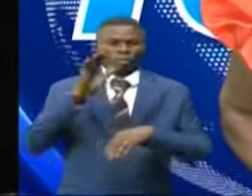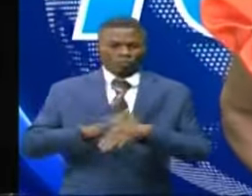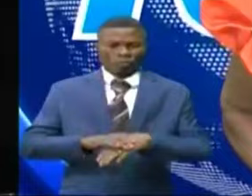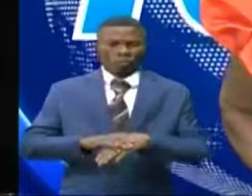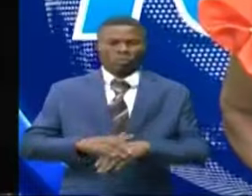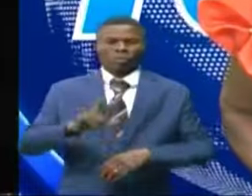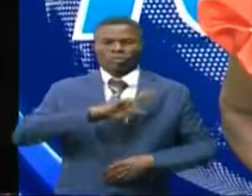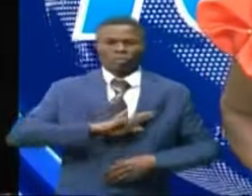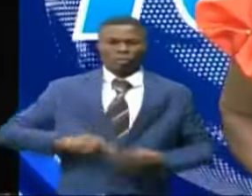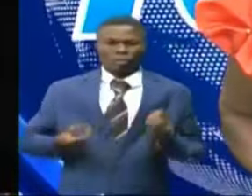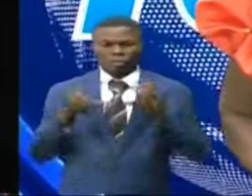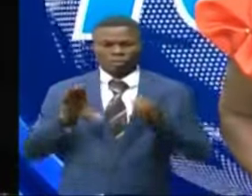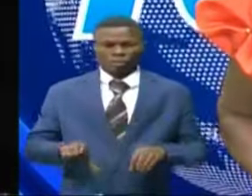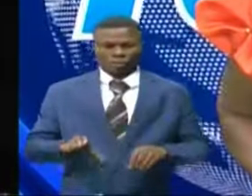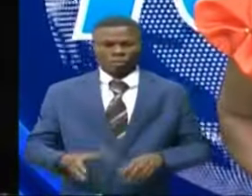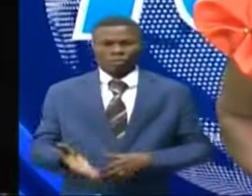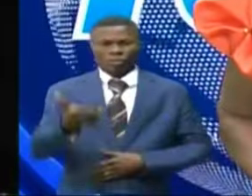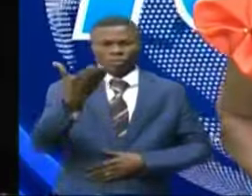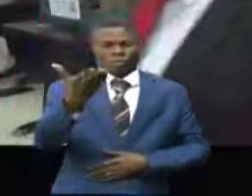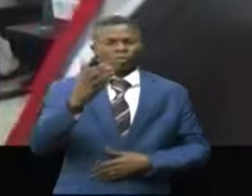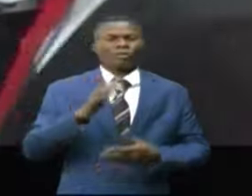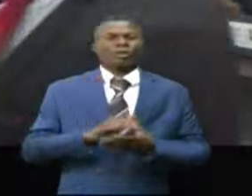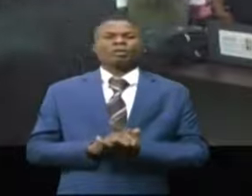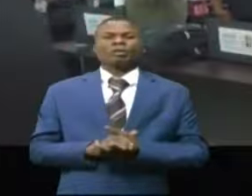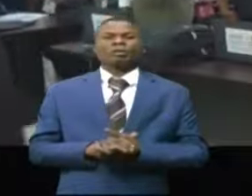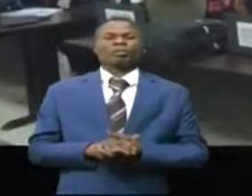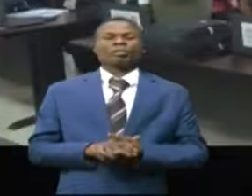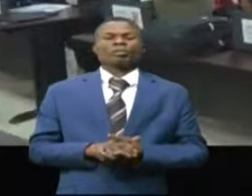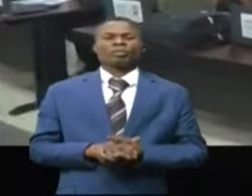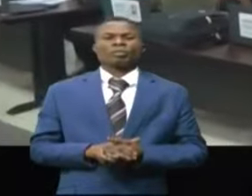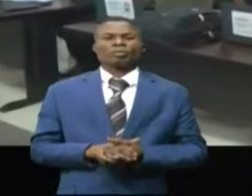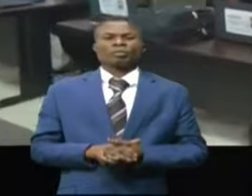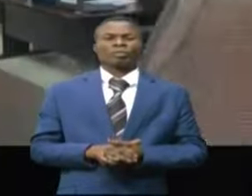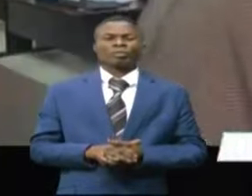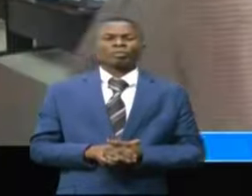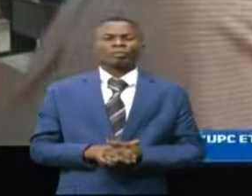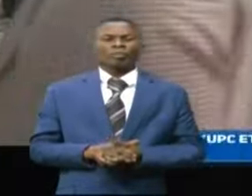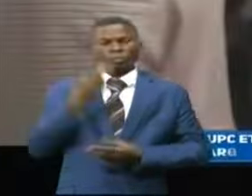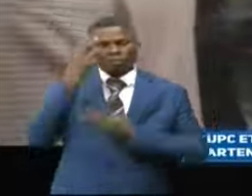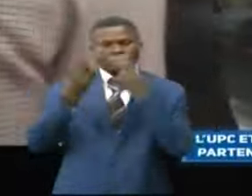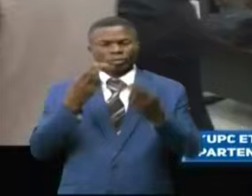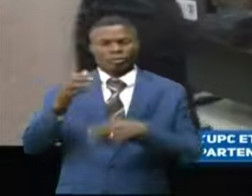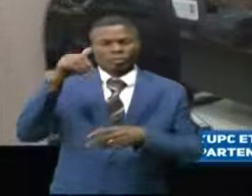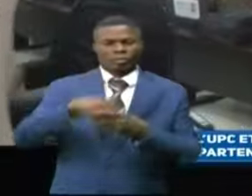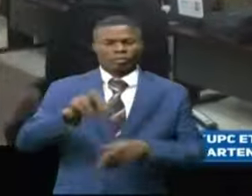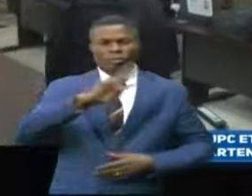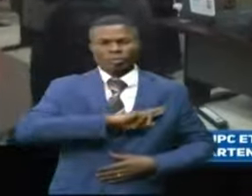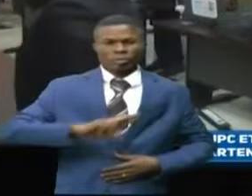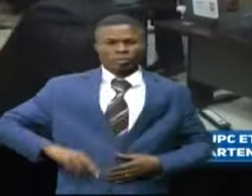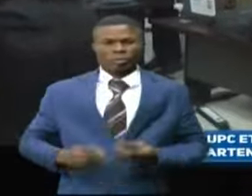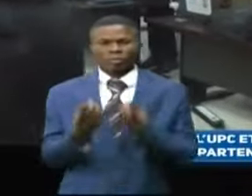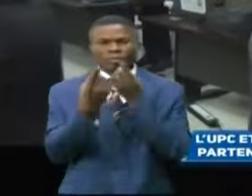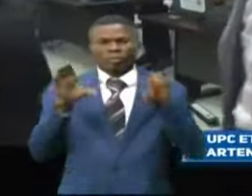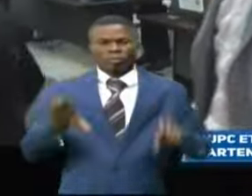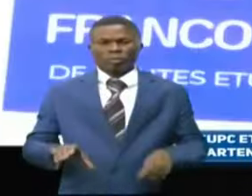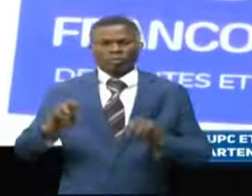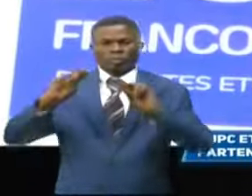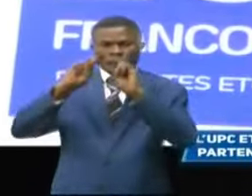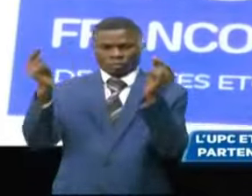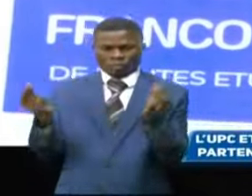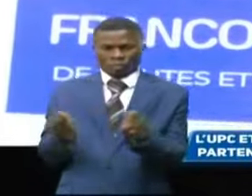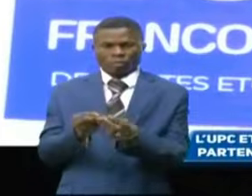régulièrement la RDC. Bobette Ngali Samba. En visite en République démocratique du Congo, la délégation